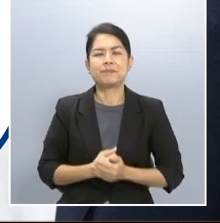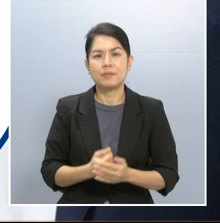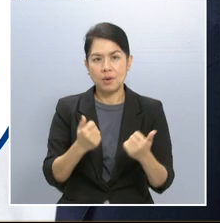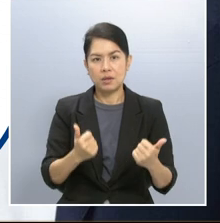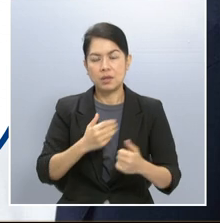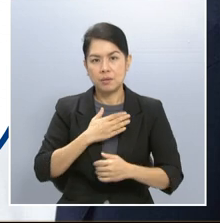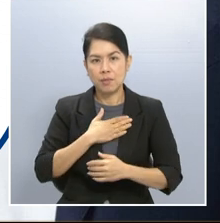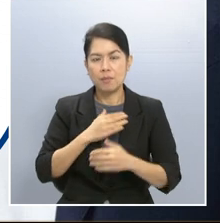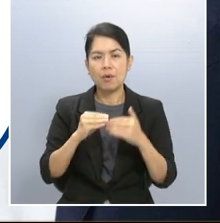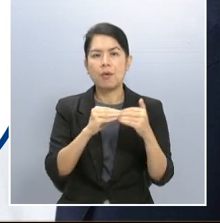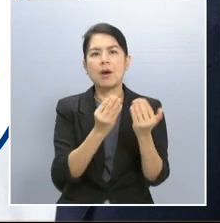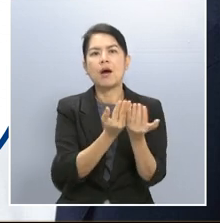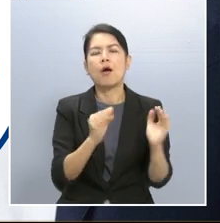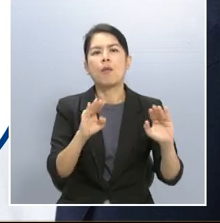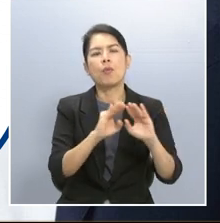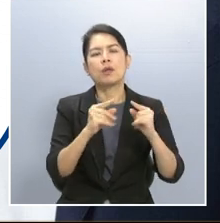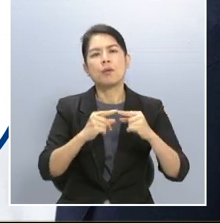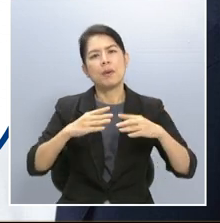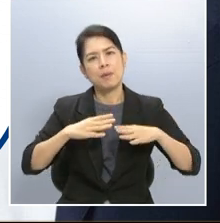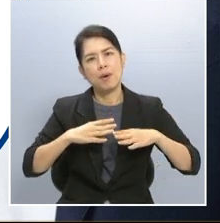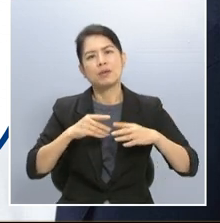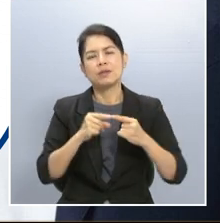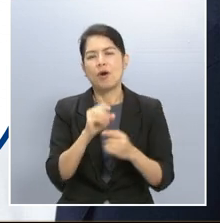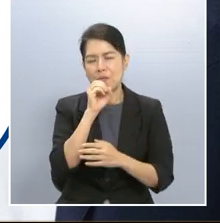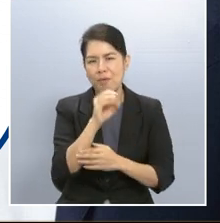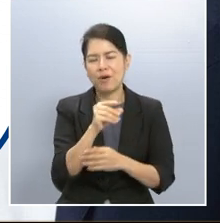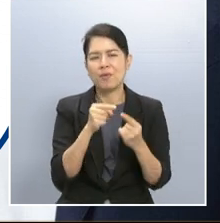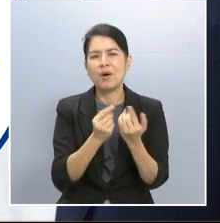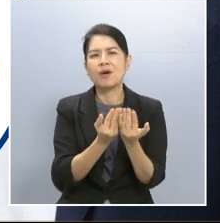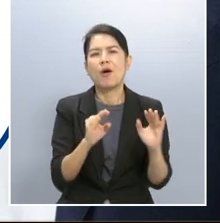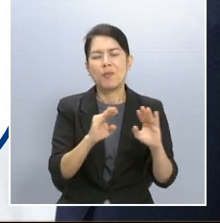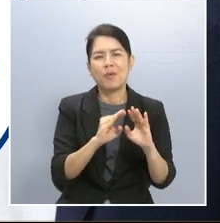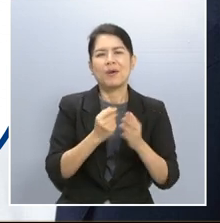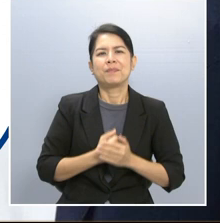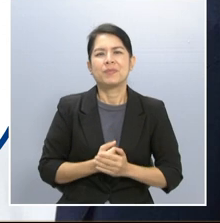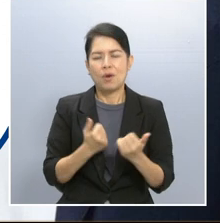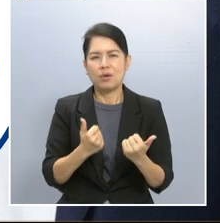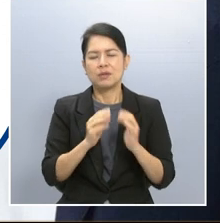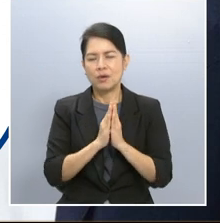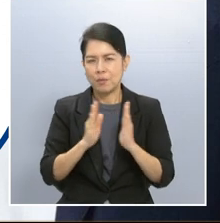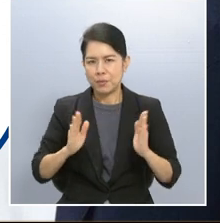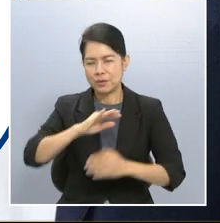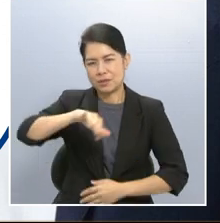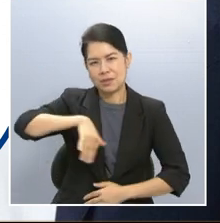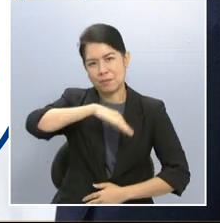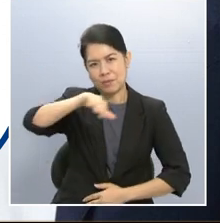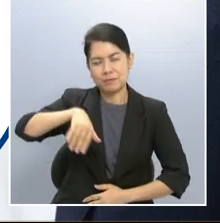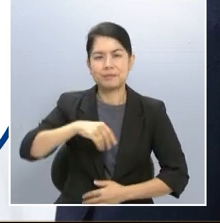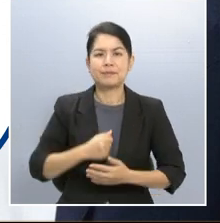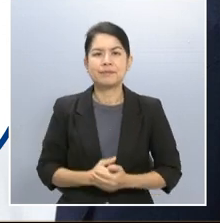ขอพาครอบครัวไปพักผ่อนติดหนี้ที่บ้านได้เยอะครับขอบคุณทุกๆคนจากใจท่านผู้ชม